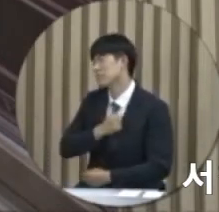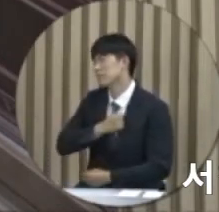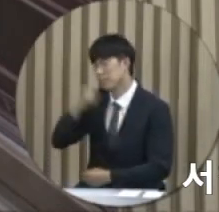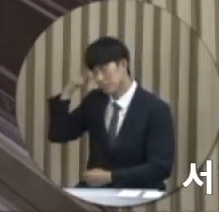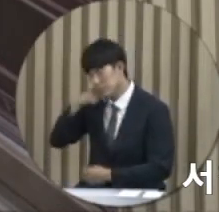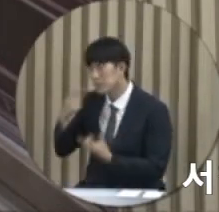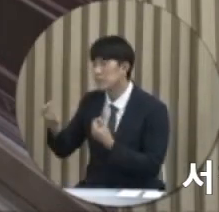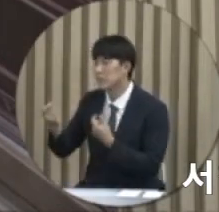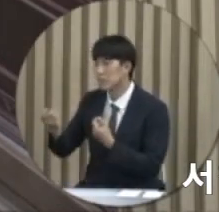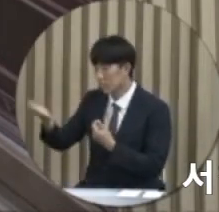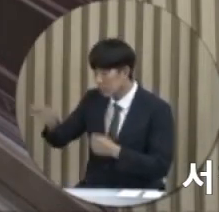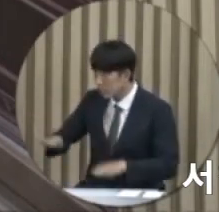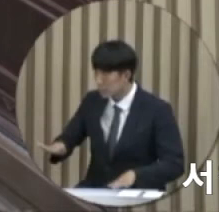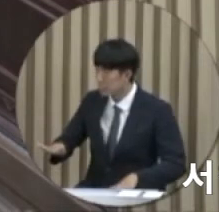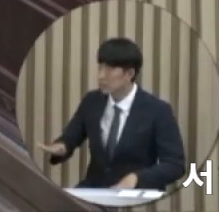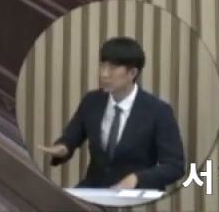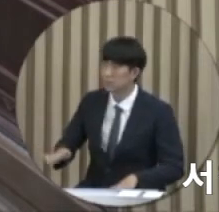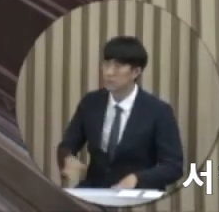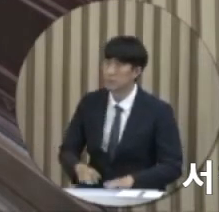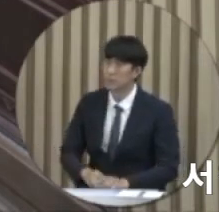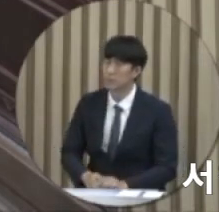하지만 그